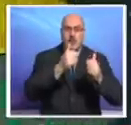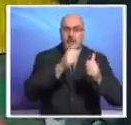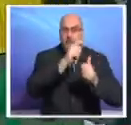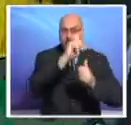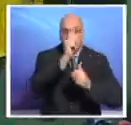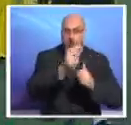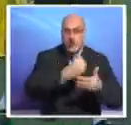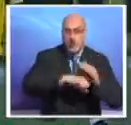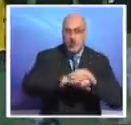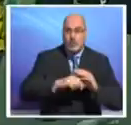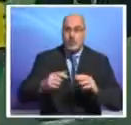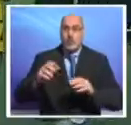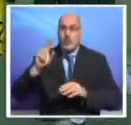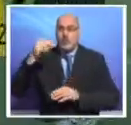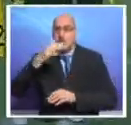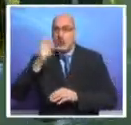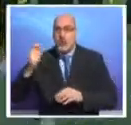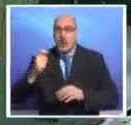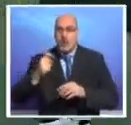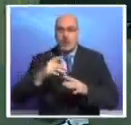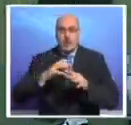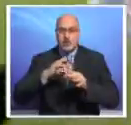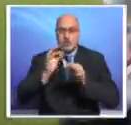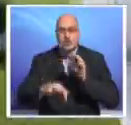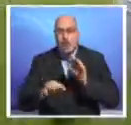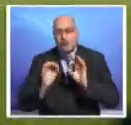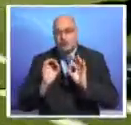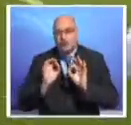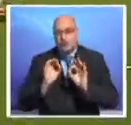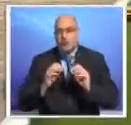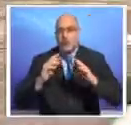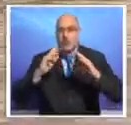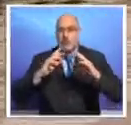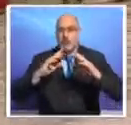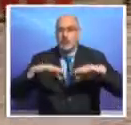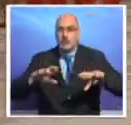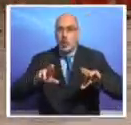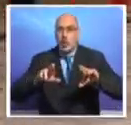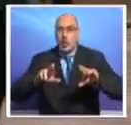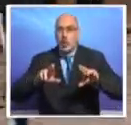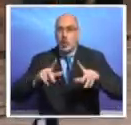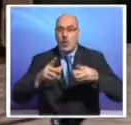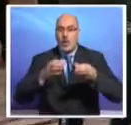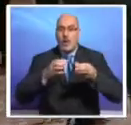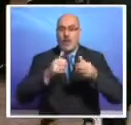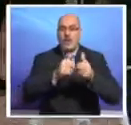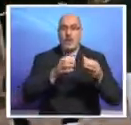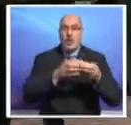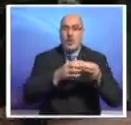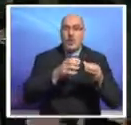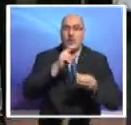القدم، تمكن اتحاد الجزائر من تحقيق نتيجة مرضية بفرضه التعادل خارج قواعده أمام